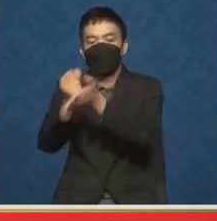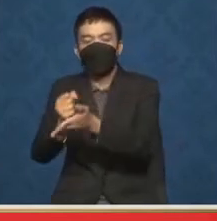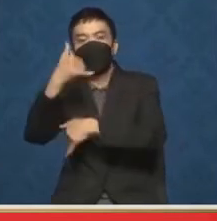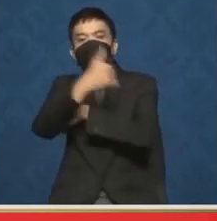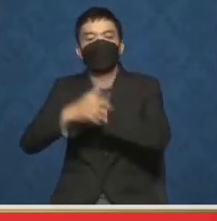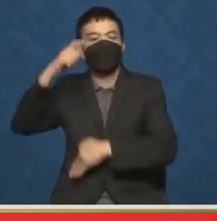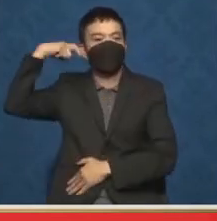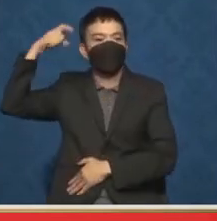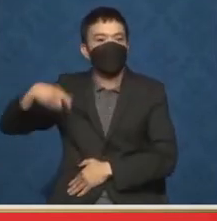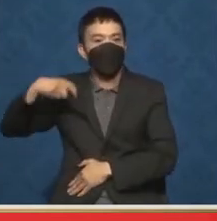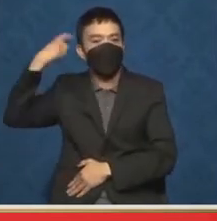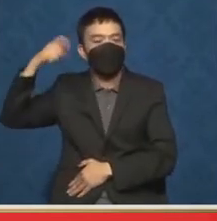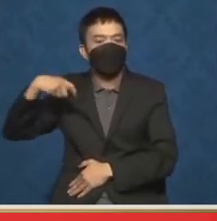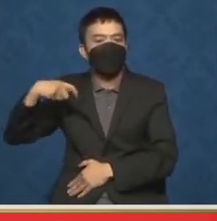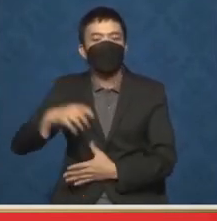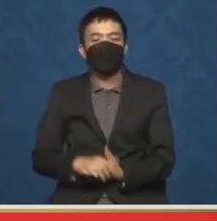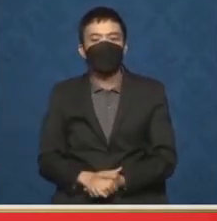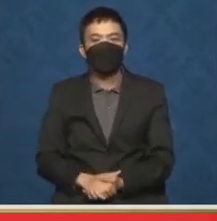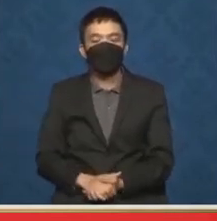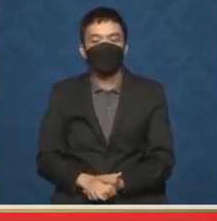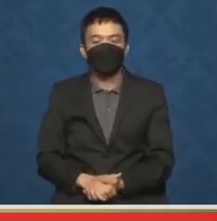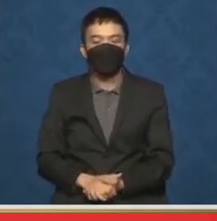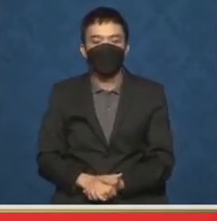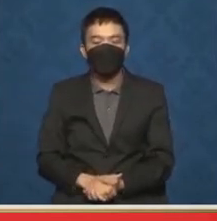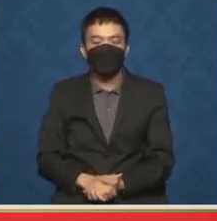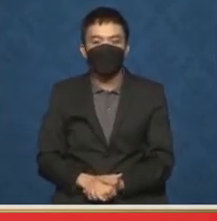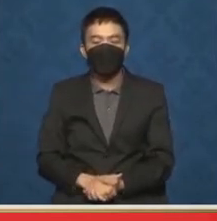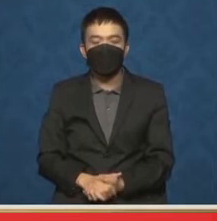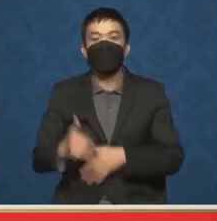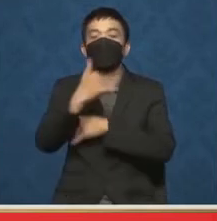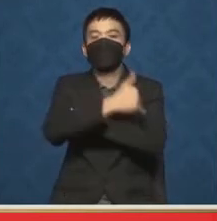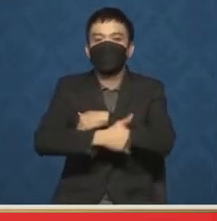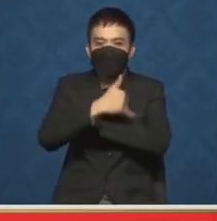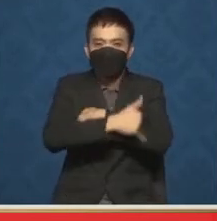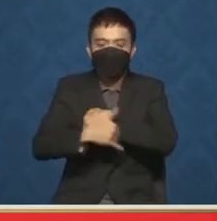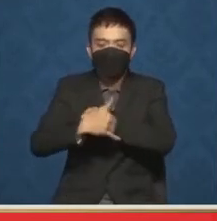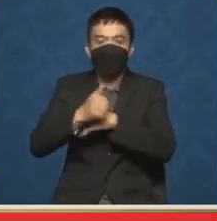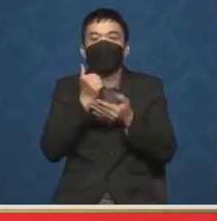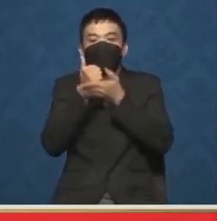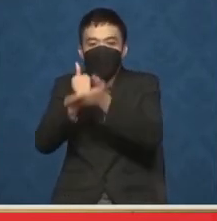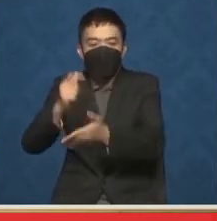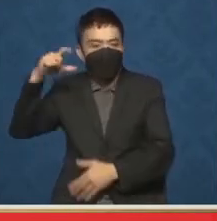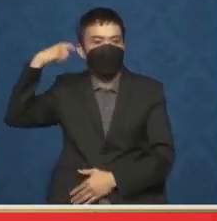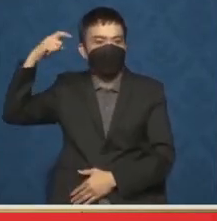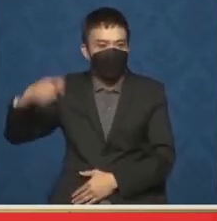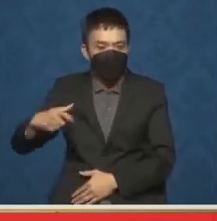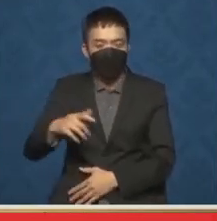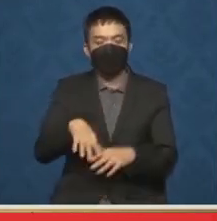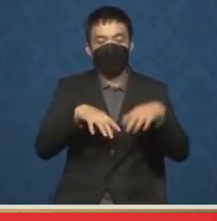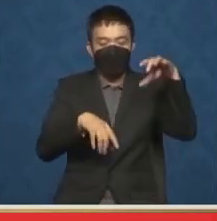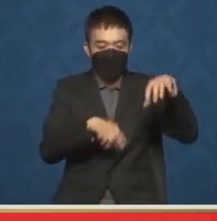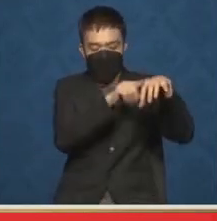นเรื่องที่ได้เข้าไปเมีดมานั้นก็เป็นไปตามที่องควรระว่างประเทศ